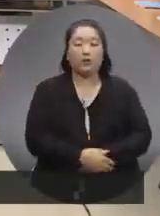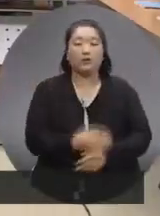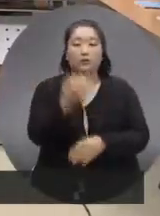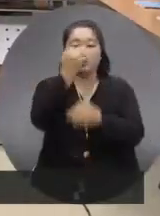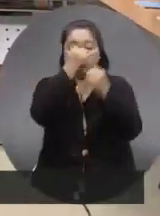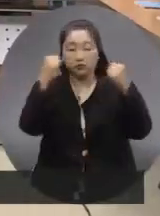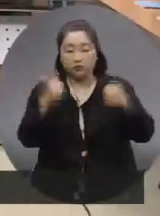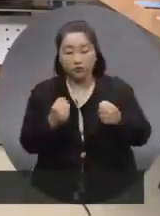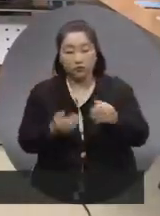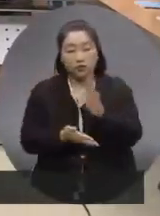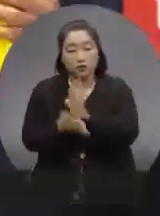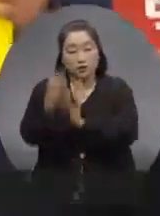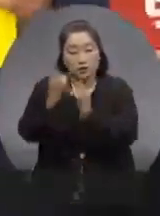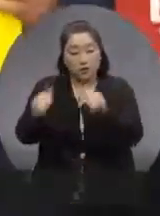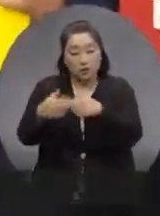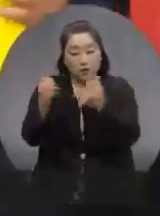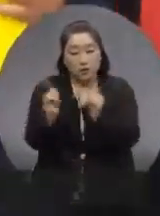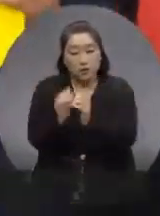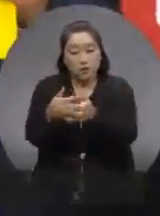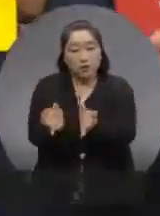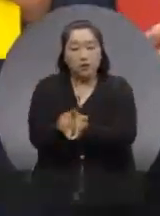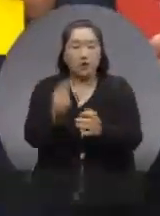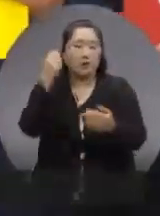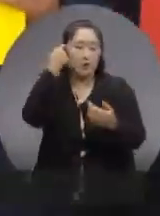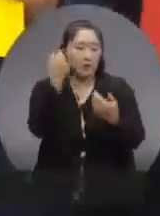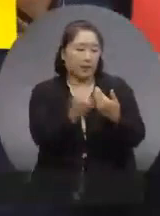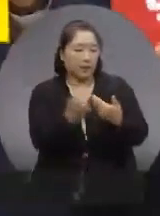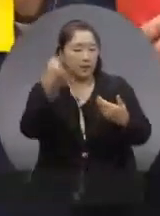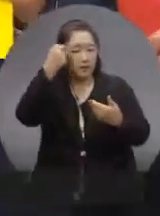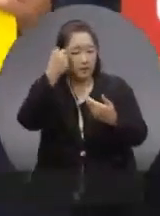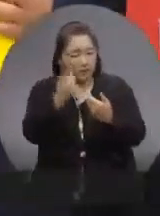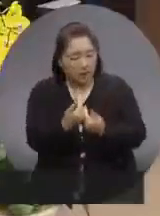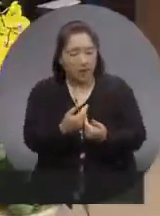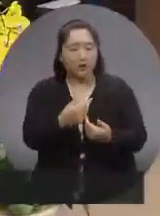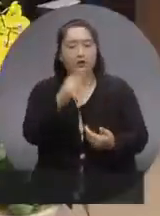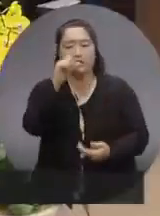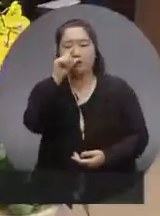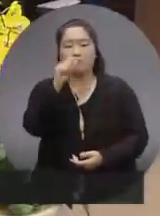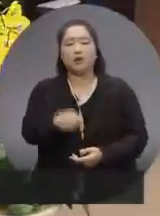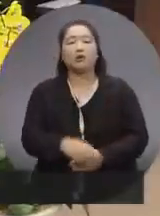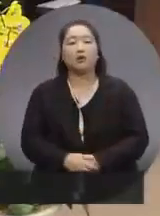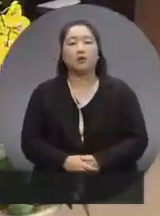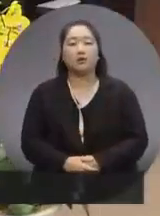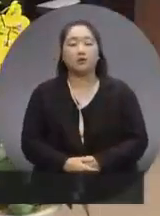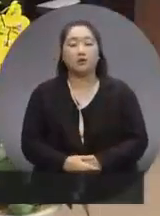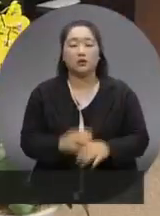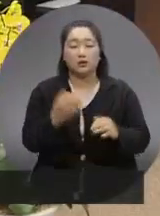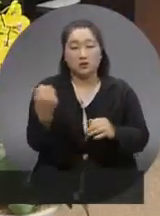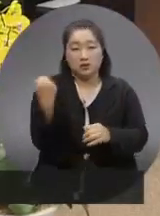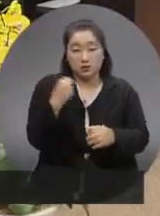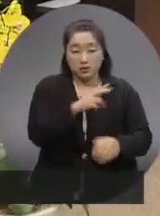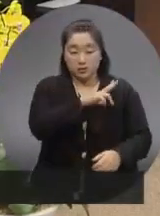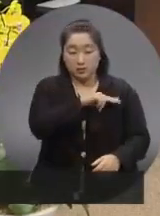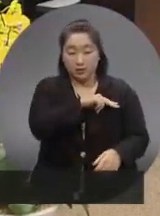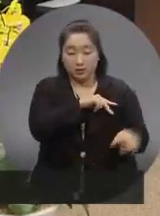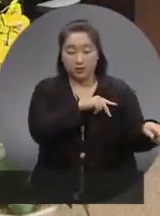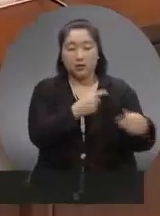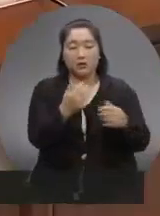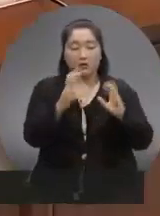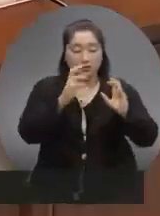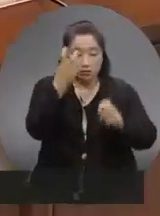충청북도와 시민사회단체가 지속적으로 반대해온 민감한 사안. 국민의힘 의원들은 세종시